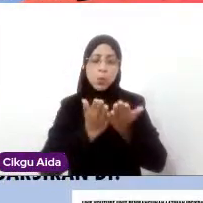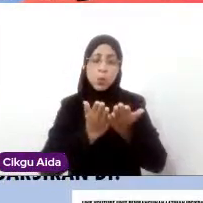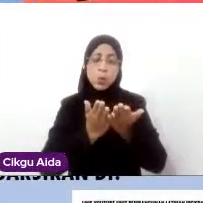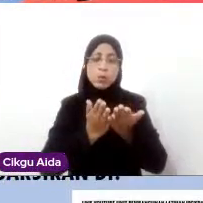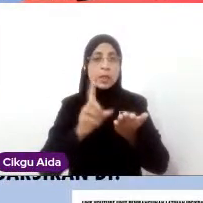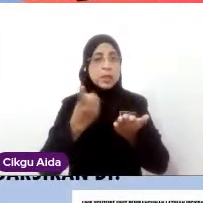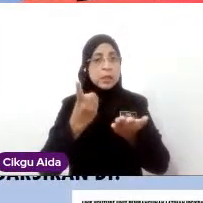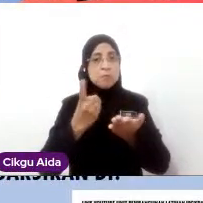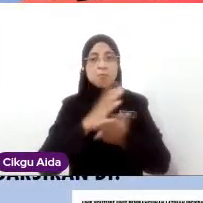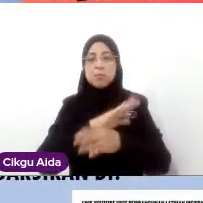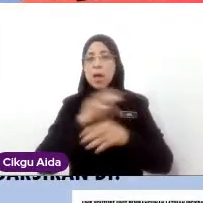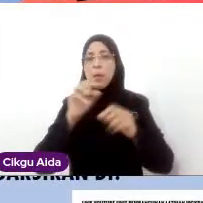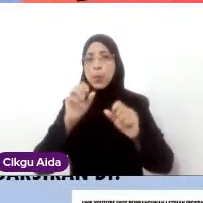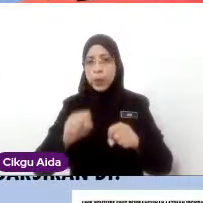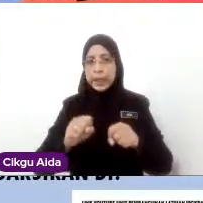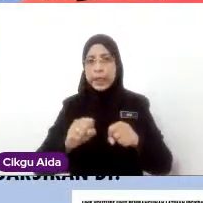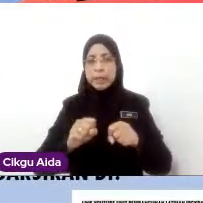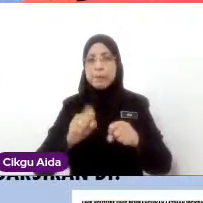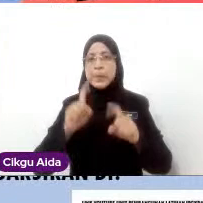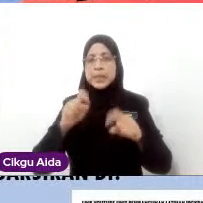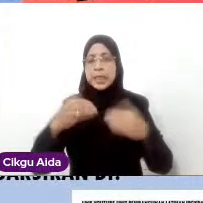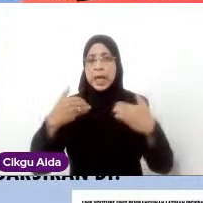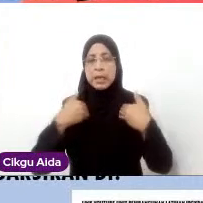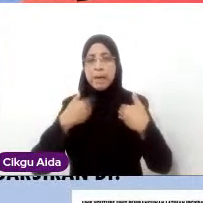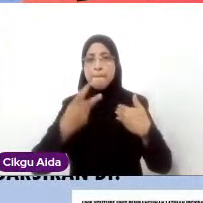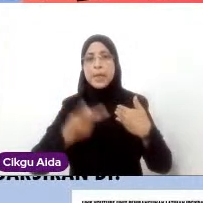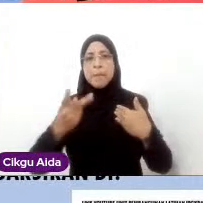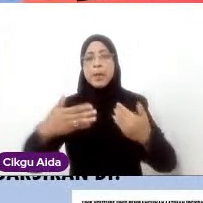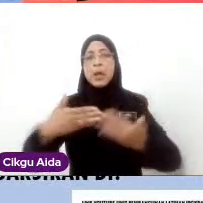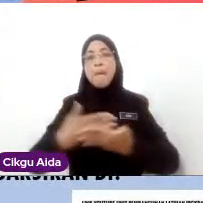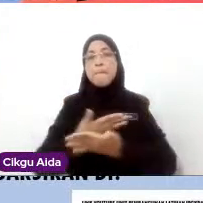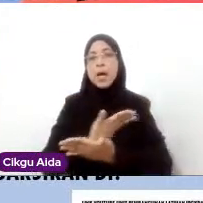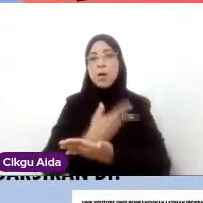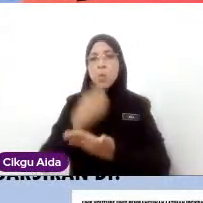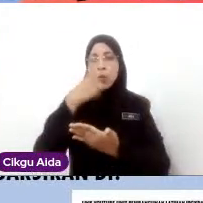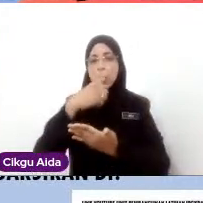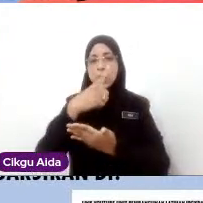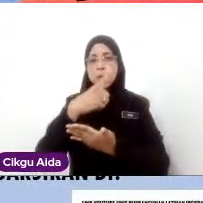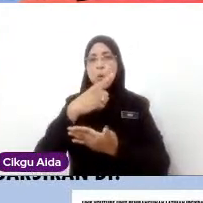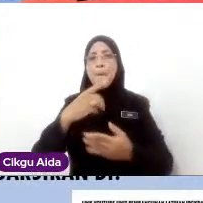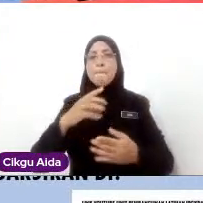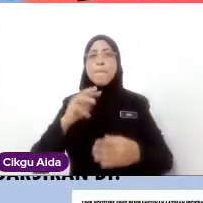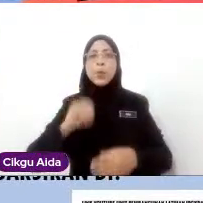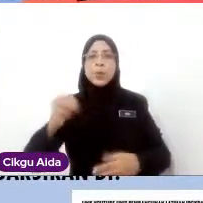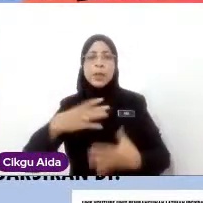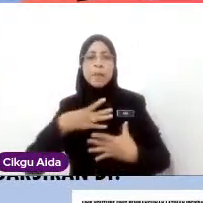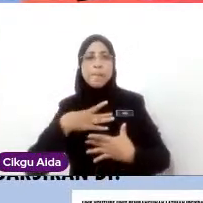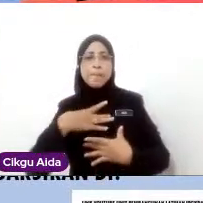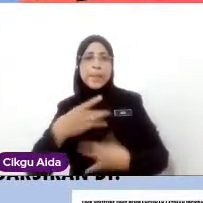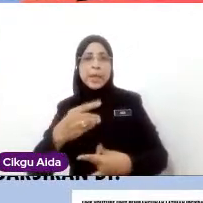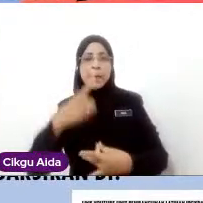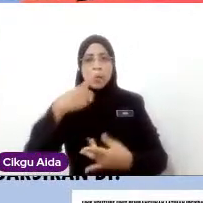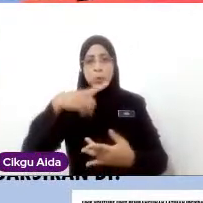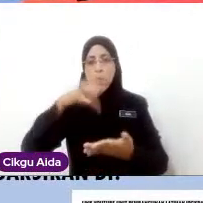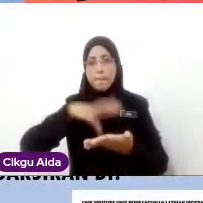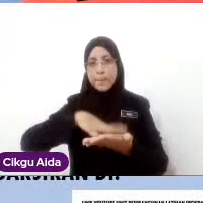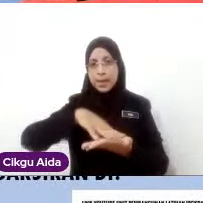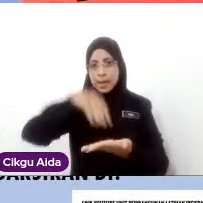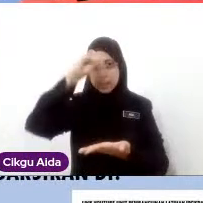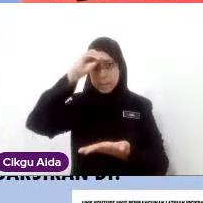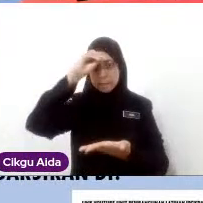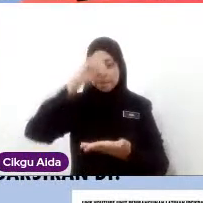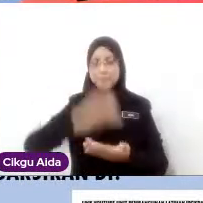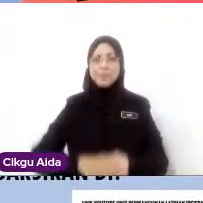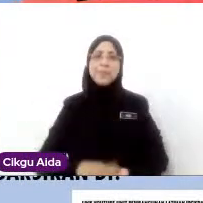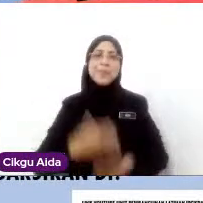menghasilkan inovasi, insyaAllah demi kejayaan murid-murid khas kita ni, kita nak masa depan mereka lah lebih cerah. Dan terima kasih kepada